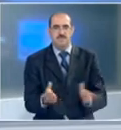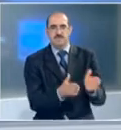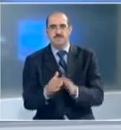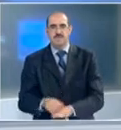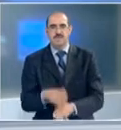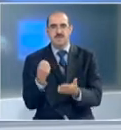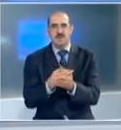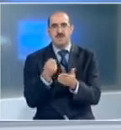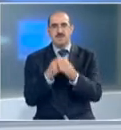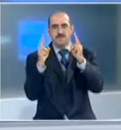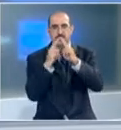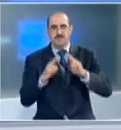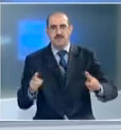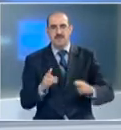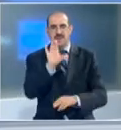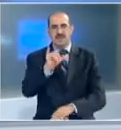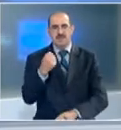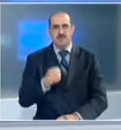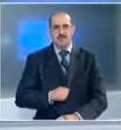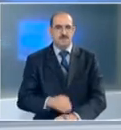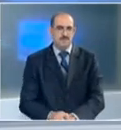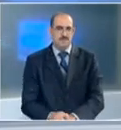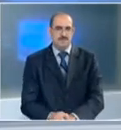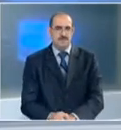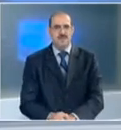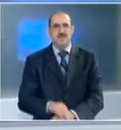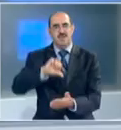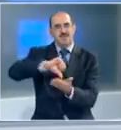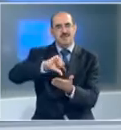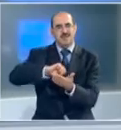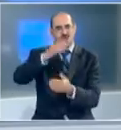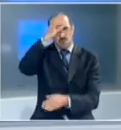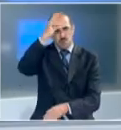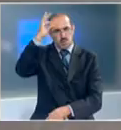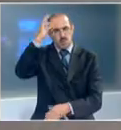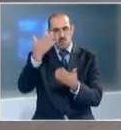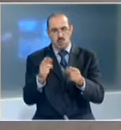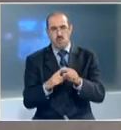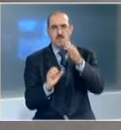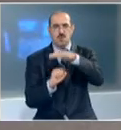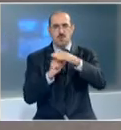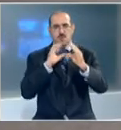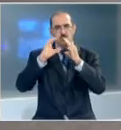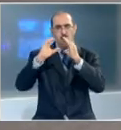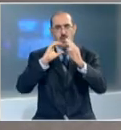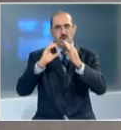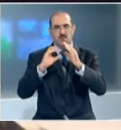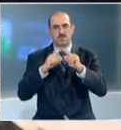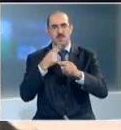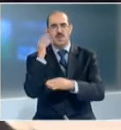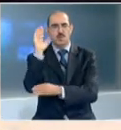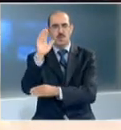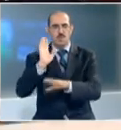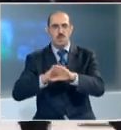نستهل أخبارنا الدولية من اليمن، حيث تحتضن العاصمة السعودية الرياض اليوم أشغال القمة التشاورية لقادة